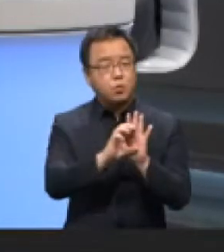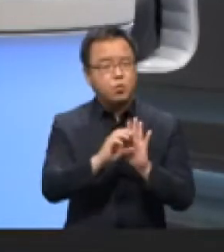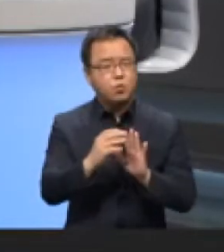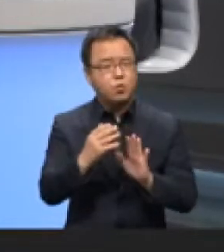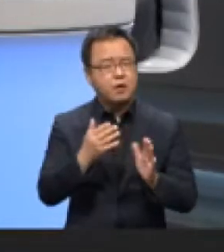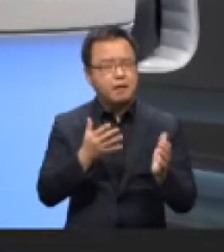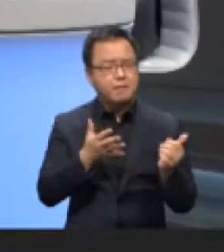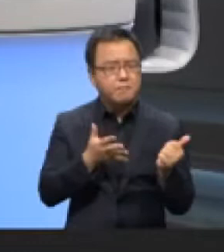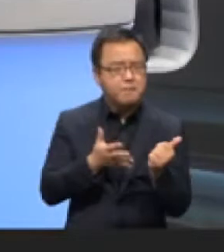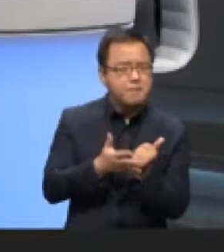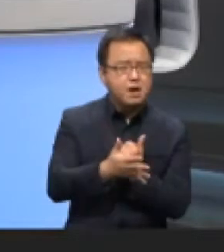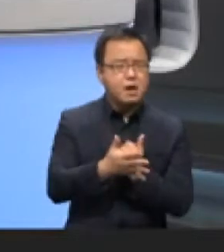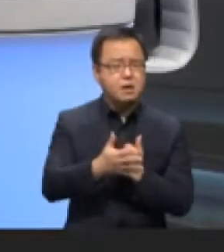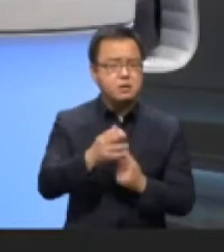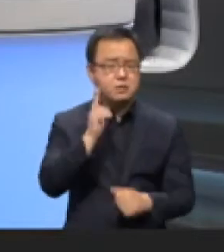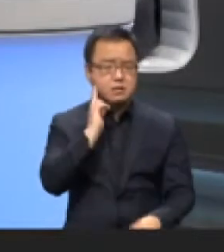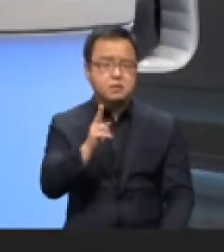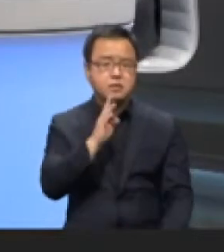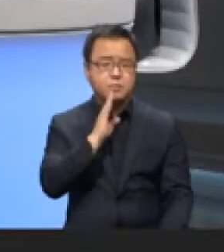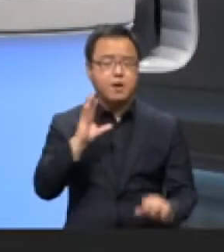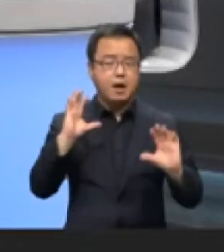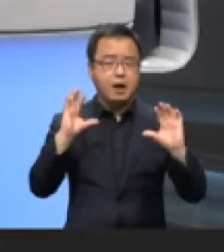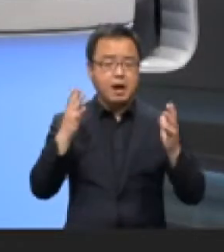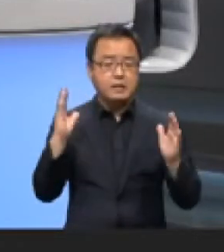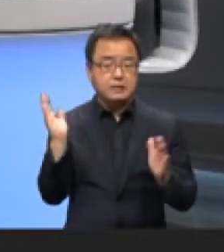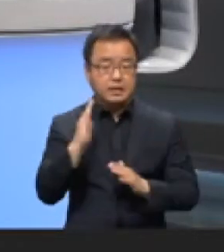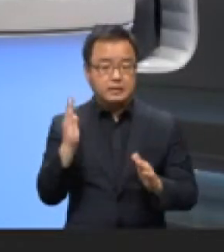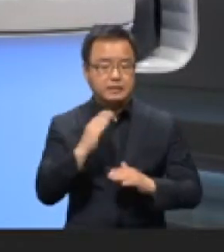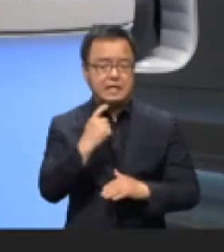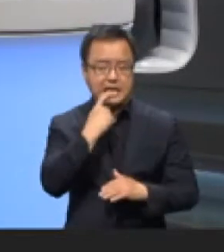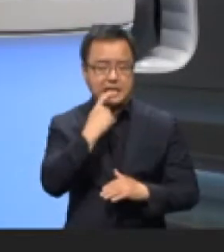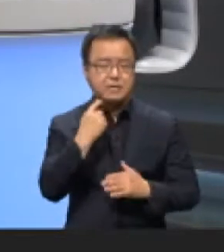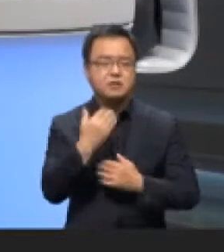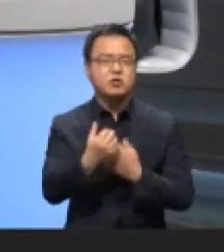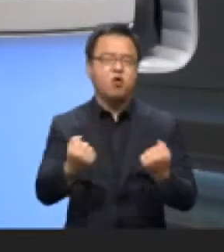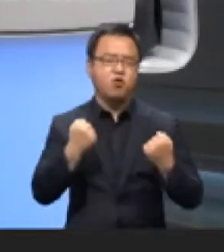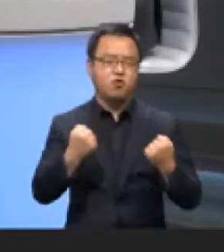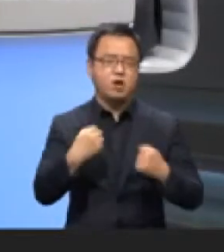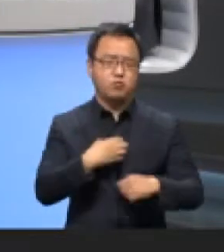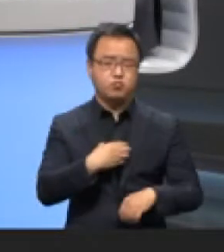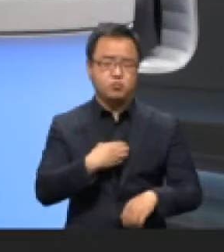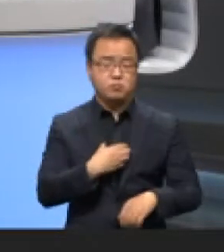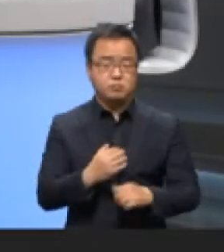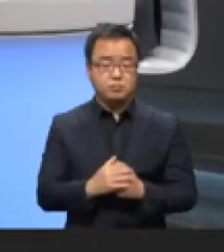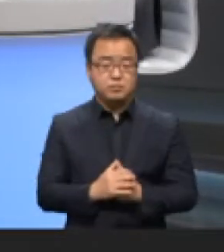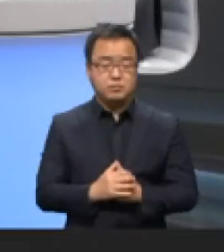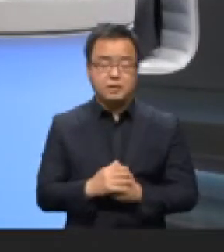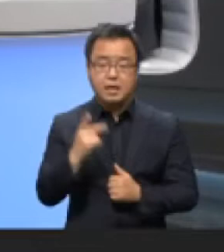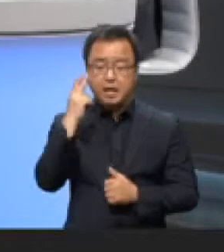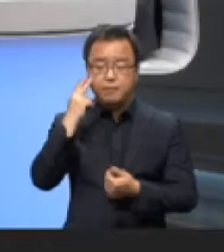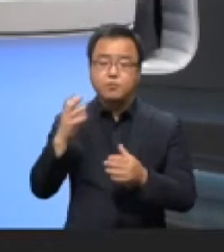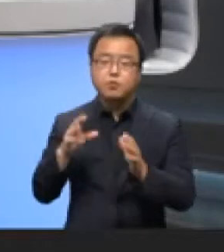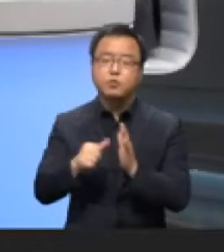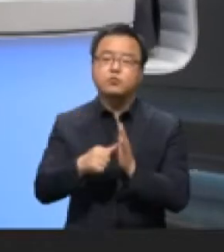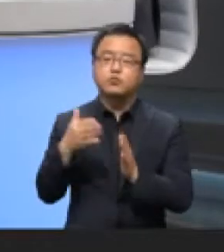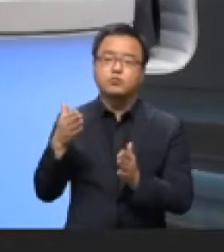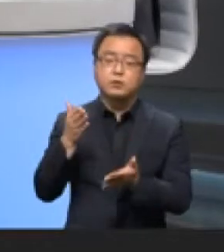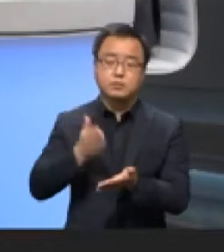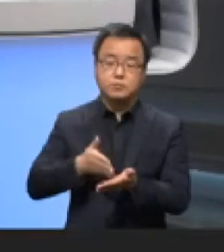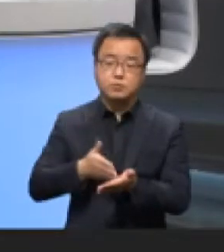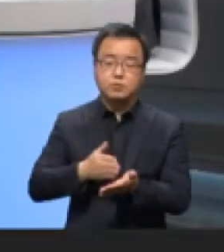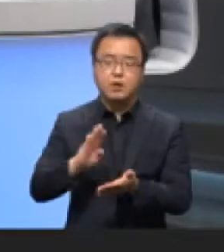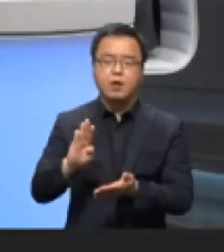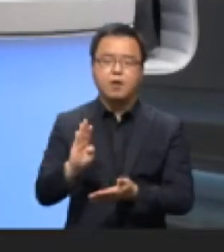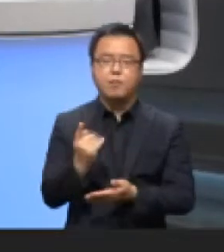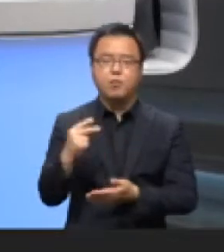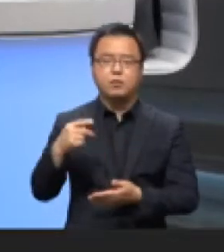범주가 너무 깊네요. 어린 학생들의 치아 건강까지 위협을 하고 있다고요. 네, 그렇습니다. 이 미국의 유력 일간지 보스턴